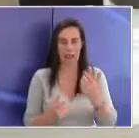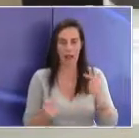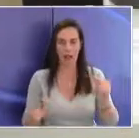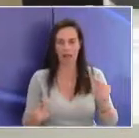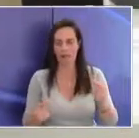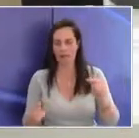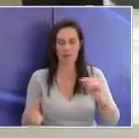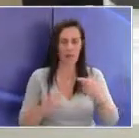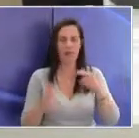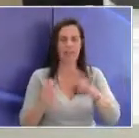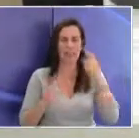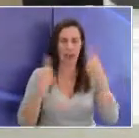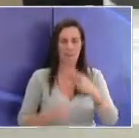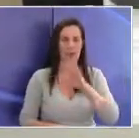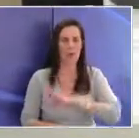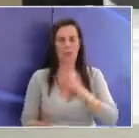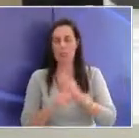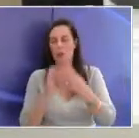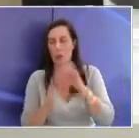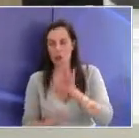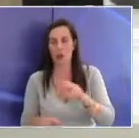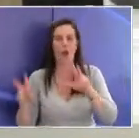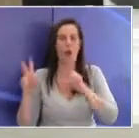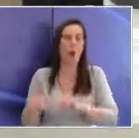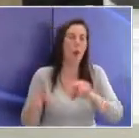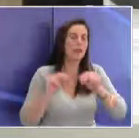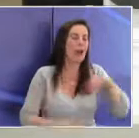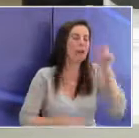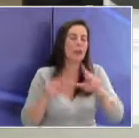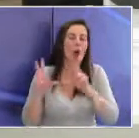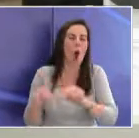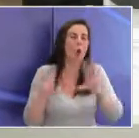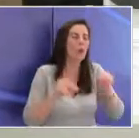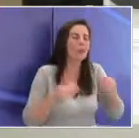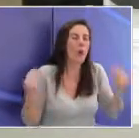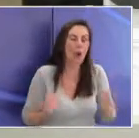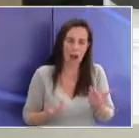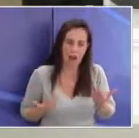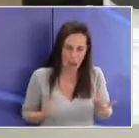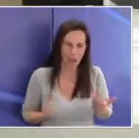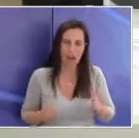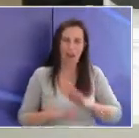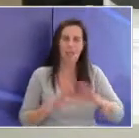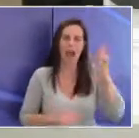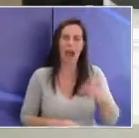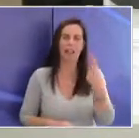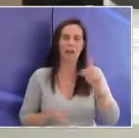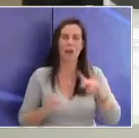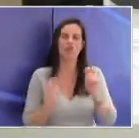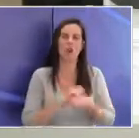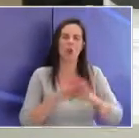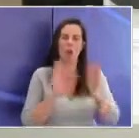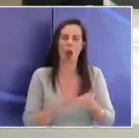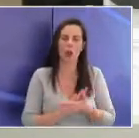על הגב שלנו החרדים, איבט יעשה את הפוליטיקה שלו, אותם שחקנים, אותה עגלה, אותה רכבת, ורק אדם אחד יכול לשנות את